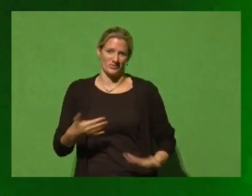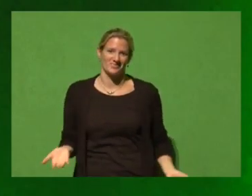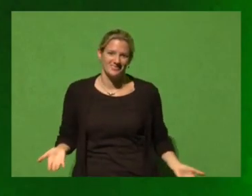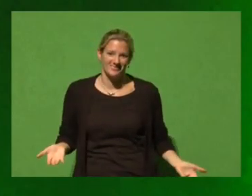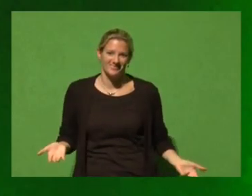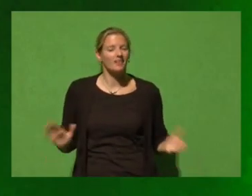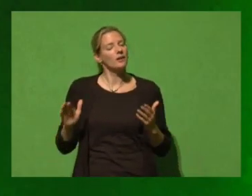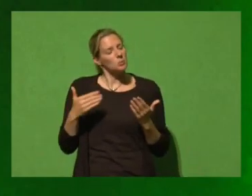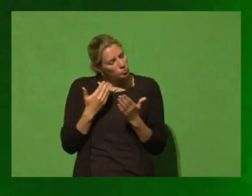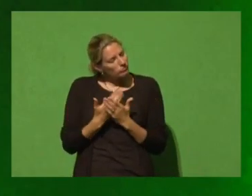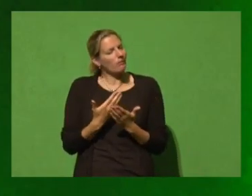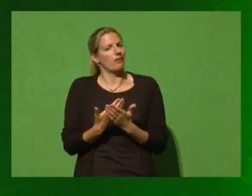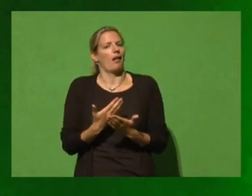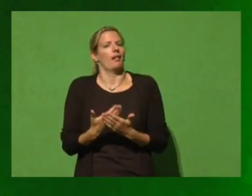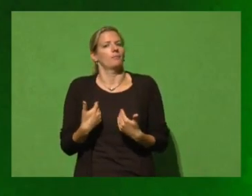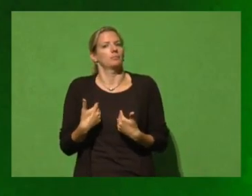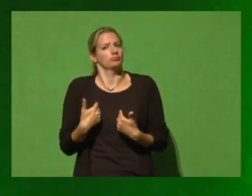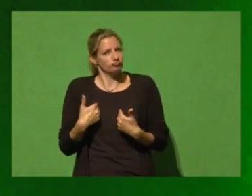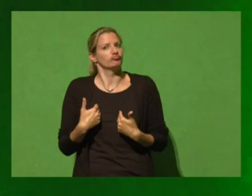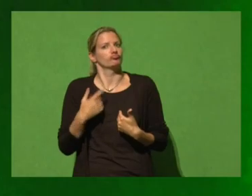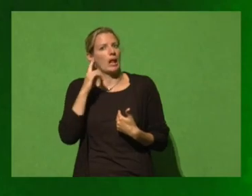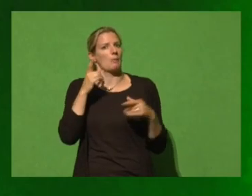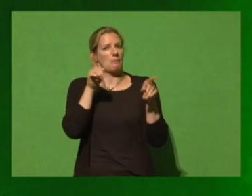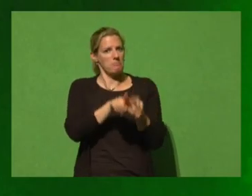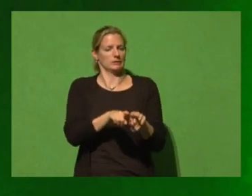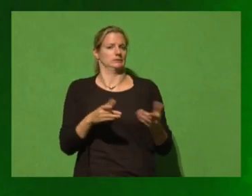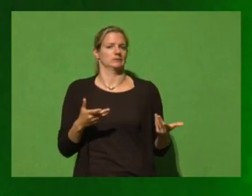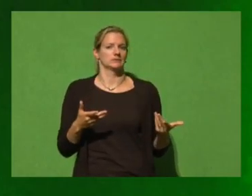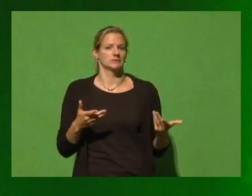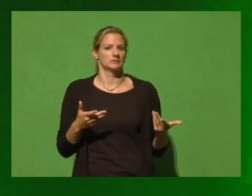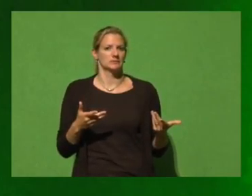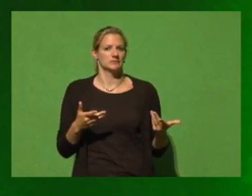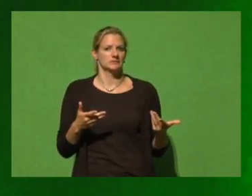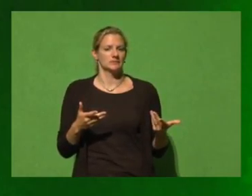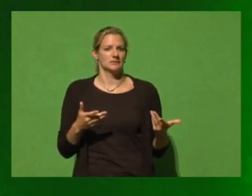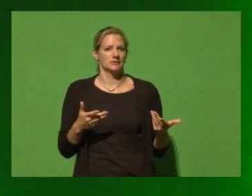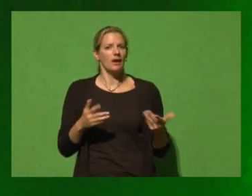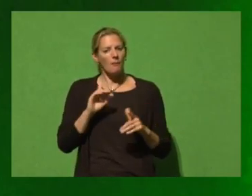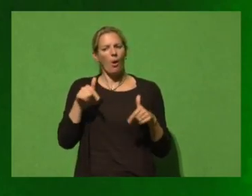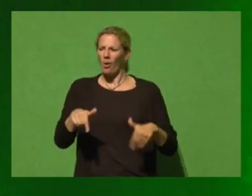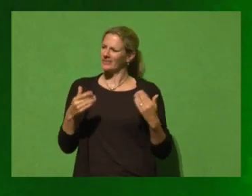Aus diesem Grunde, aber auch vom Geist der diesjährigen EDK